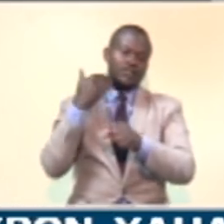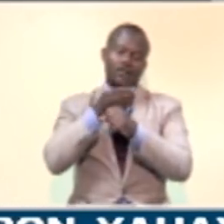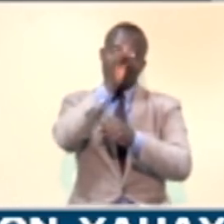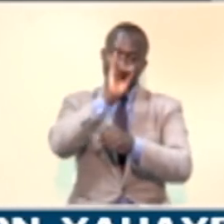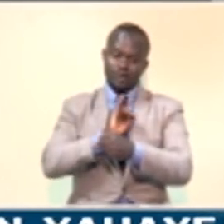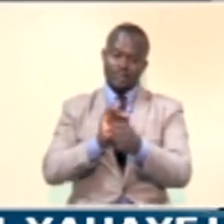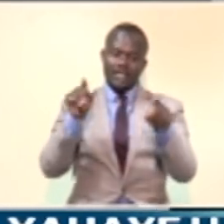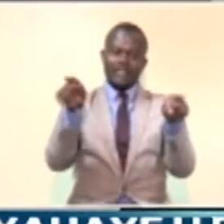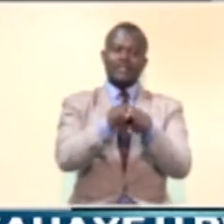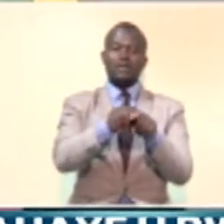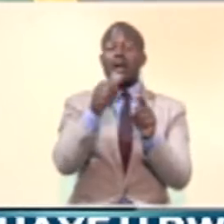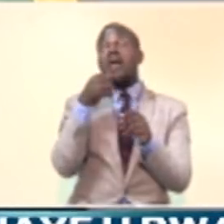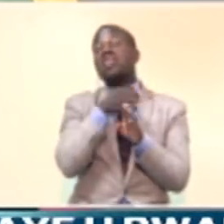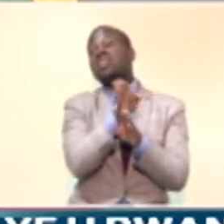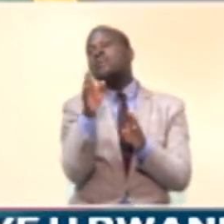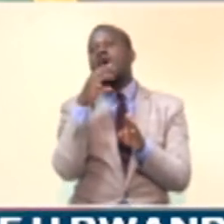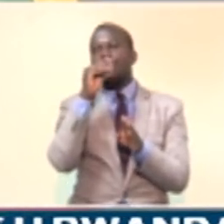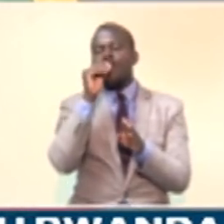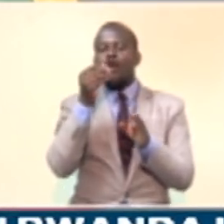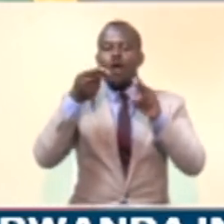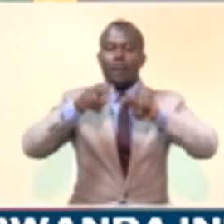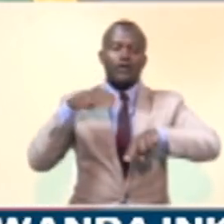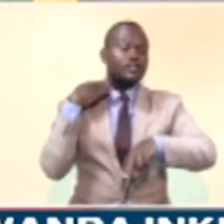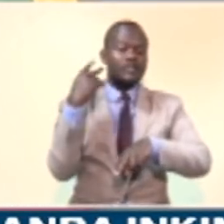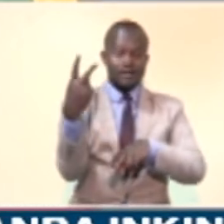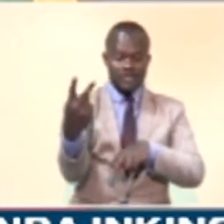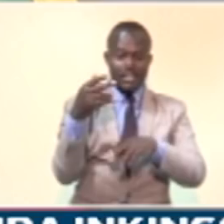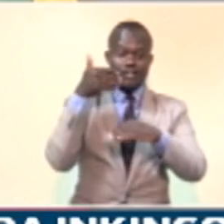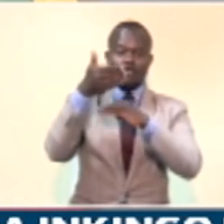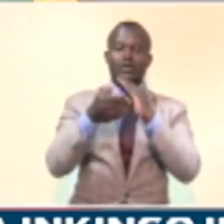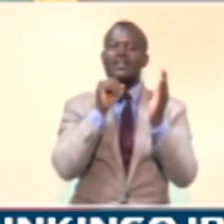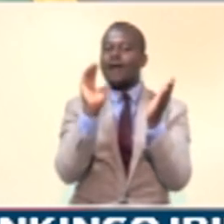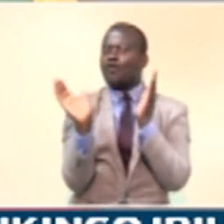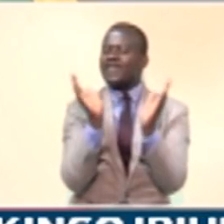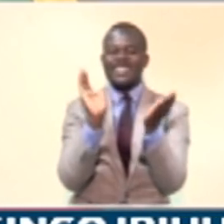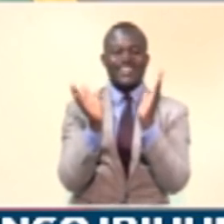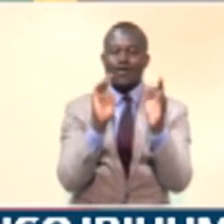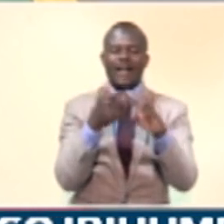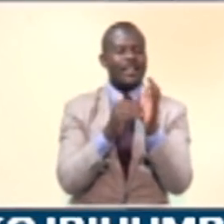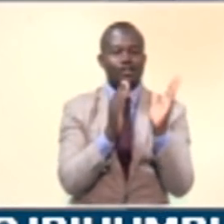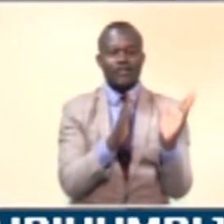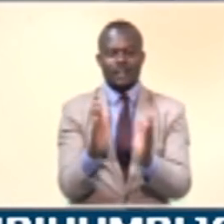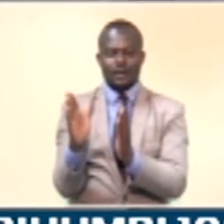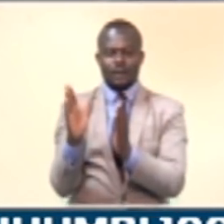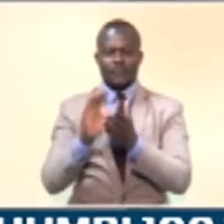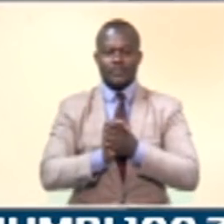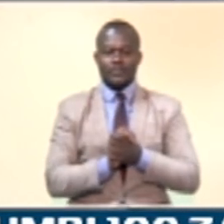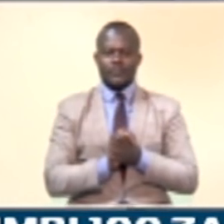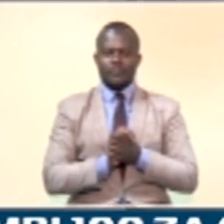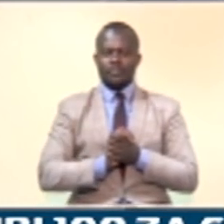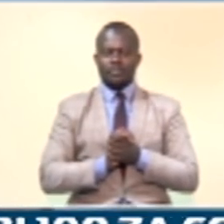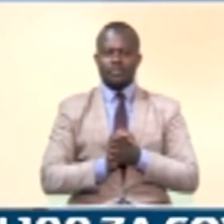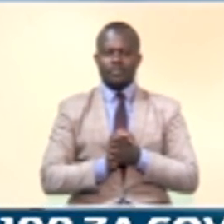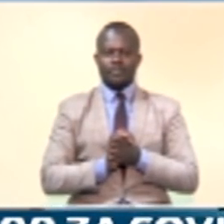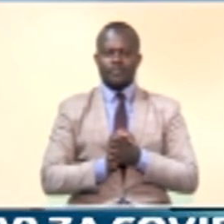Abatutsi, kimwe n'ababyubura ari bavuga ko habayeho genocide ebyiri. Ni nyuma kuvuga ko genocide itagereranywa kandi itegurwa. Merci pour votre question.